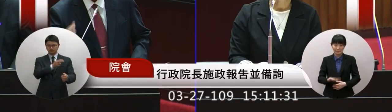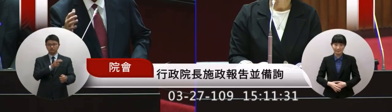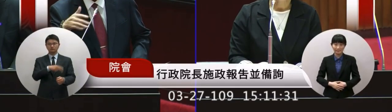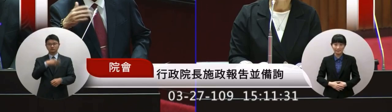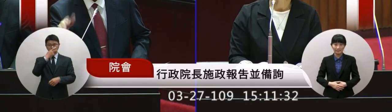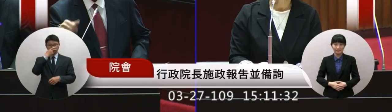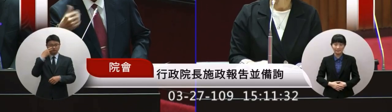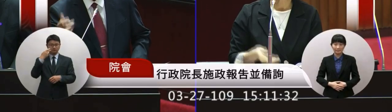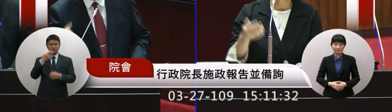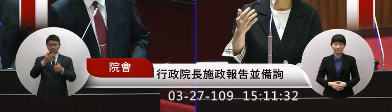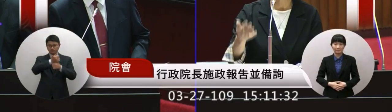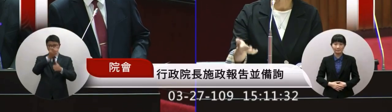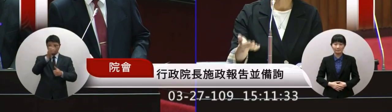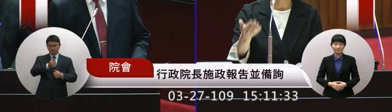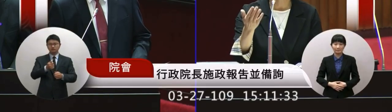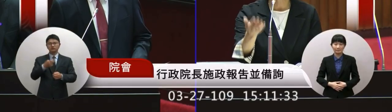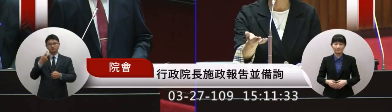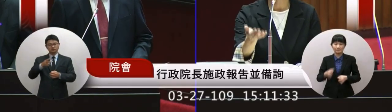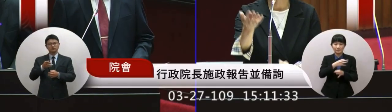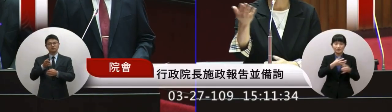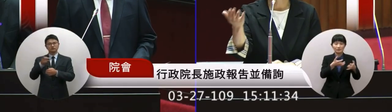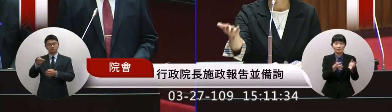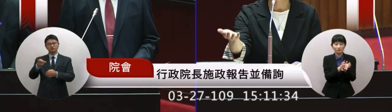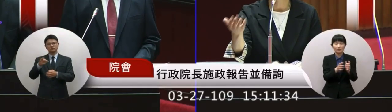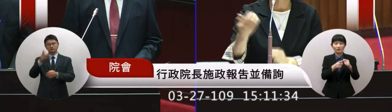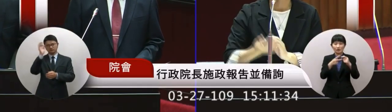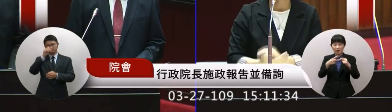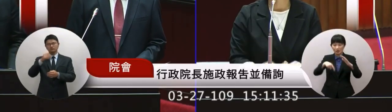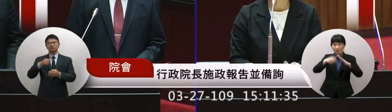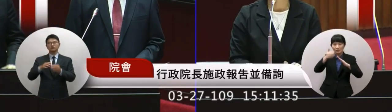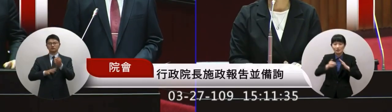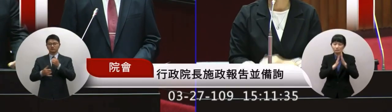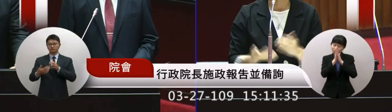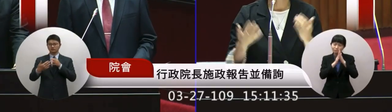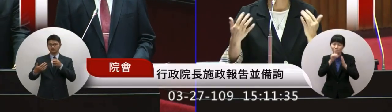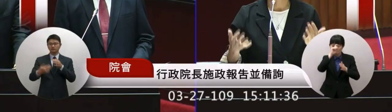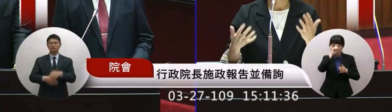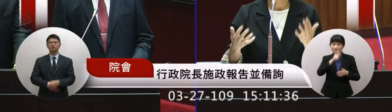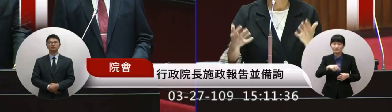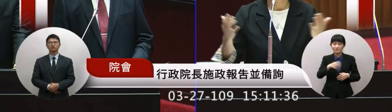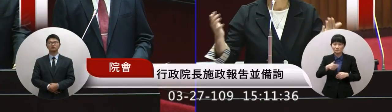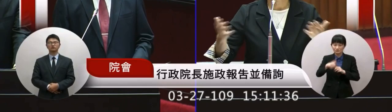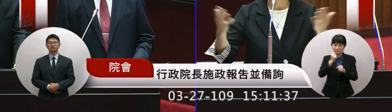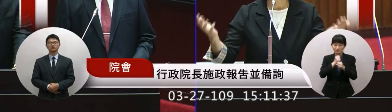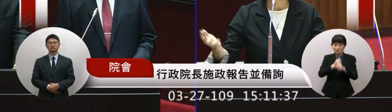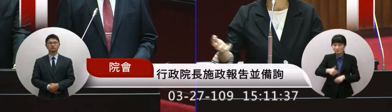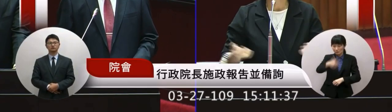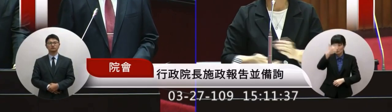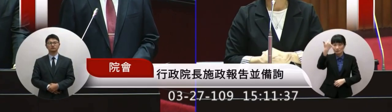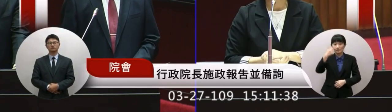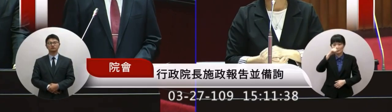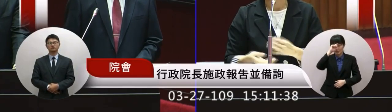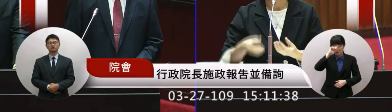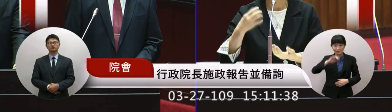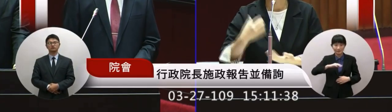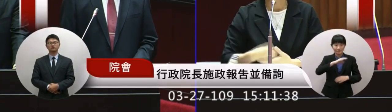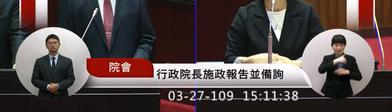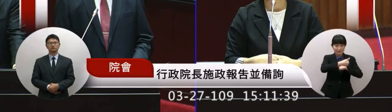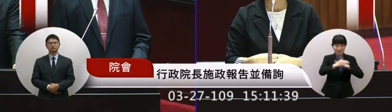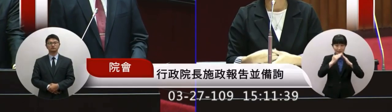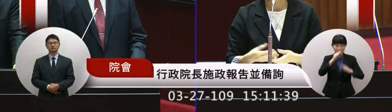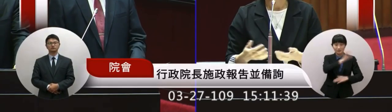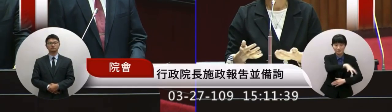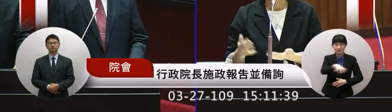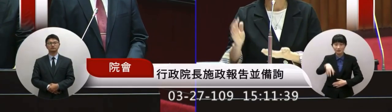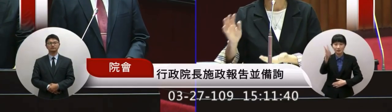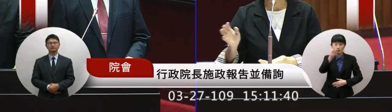委婉请稿啊，你个。 那经济部拜托院长赶快让经济部来，让我们其他县市的水喝的水